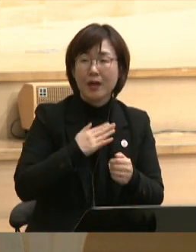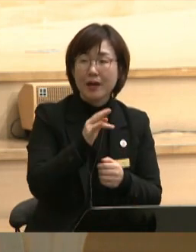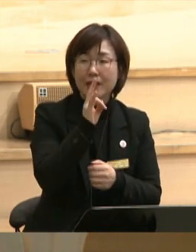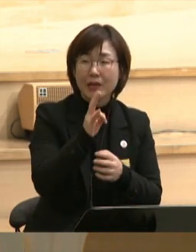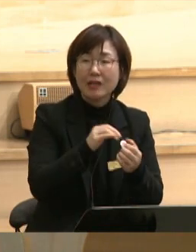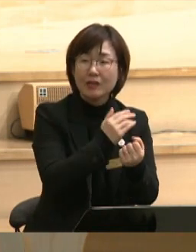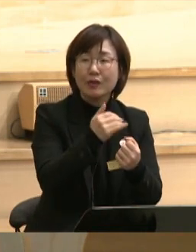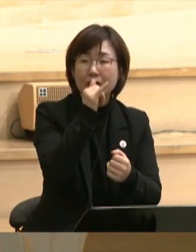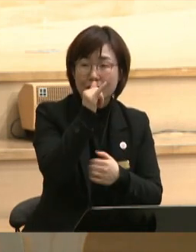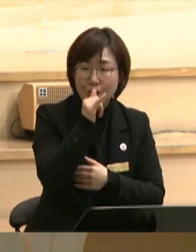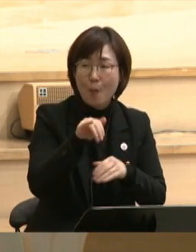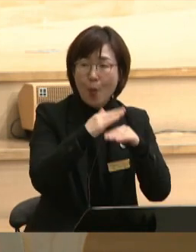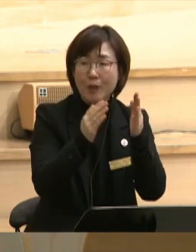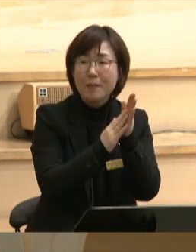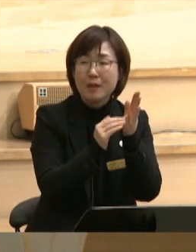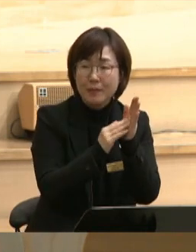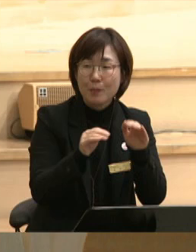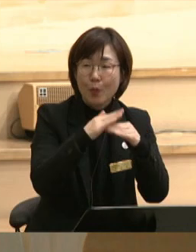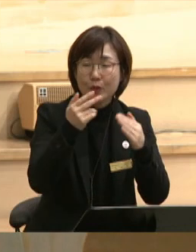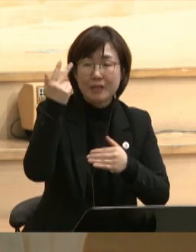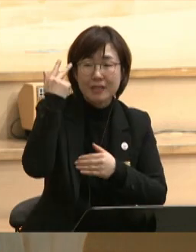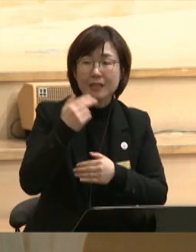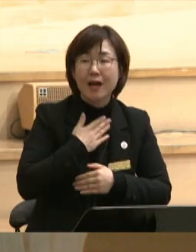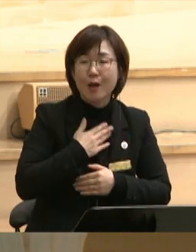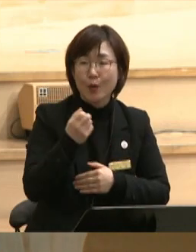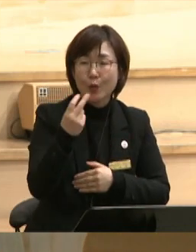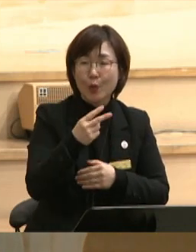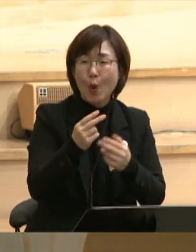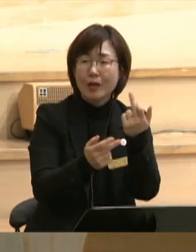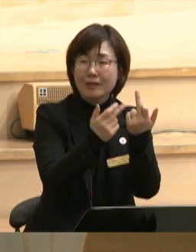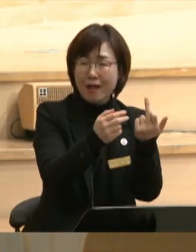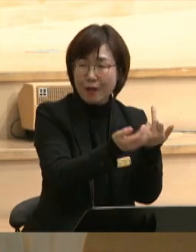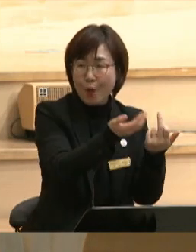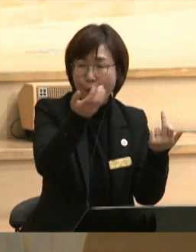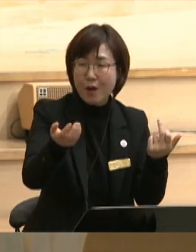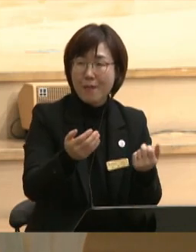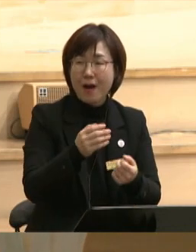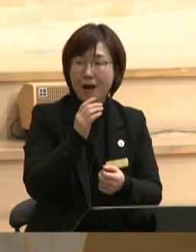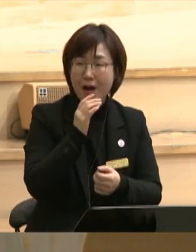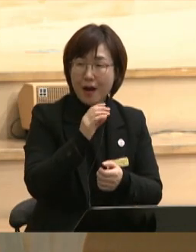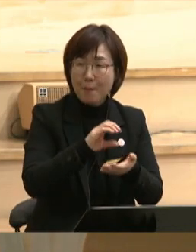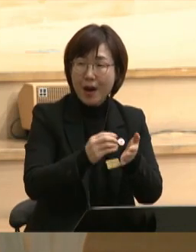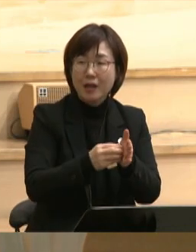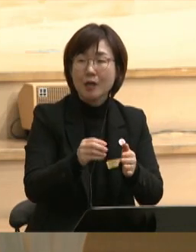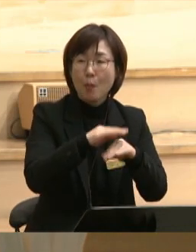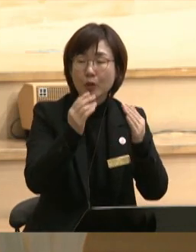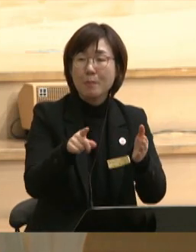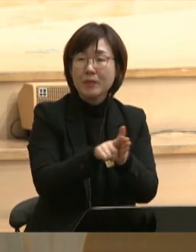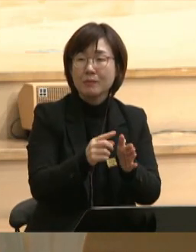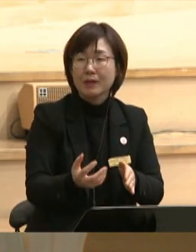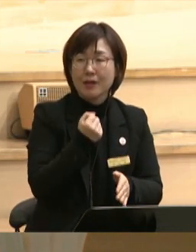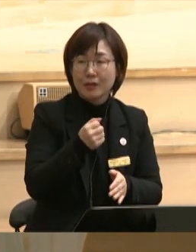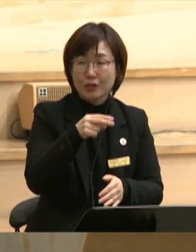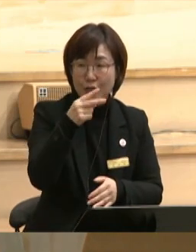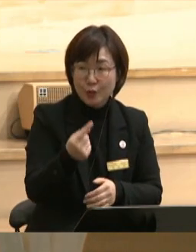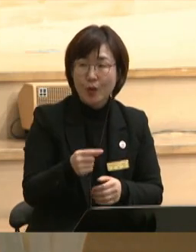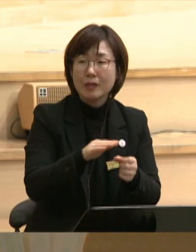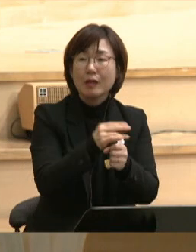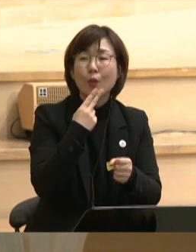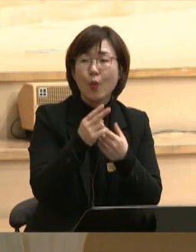예언하는 능력이 있어 모든 비밀과 모든 지식을 알고 또 산을 옮길 만한 모든 믿음이 있을지라도